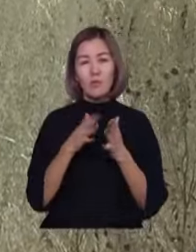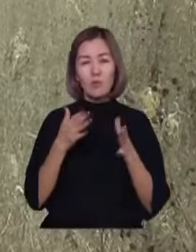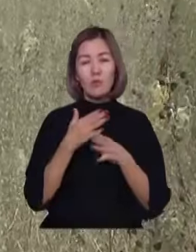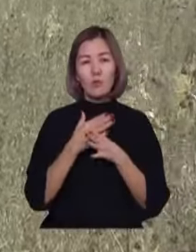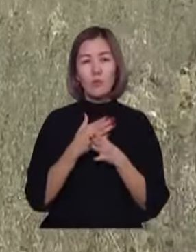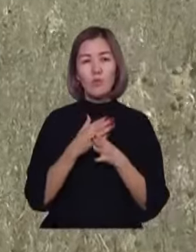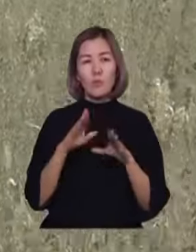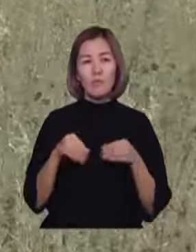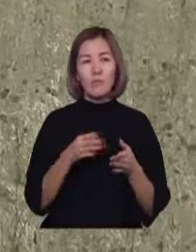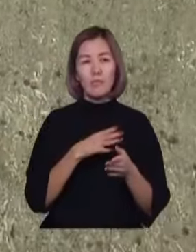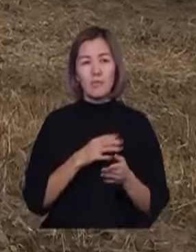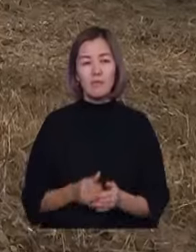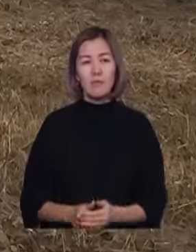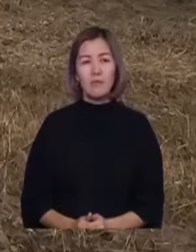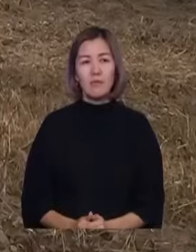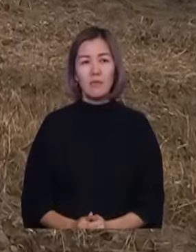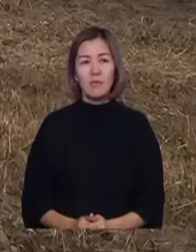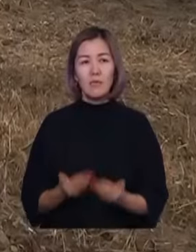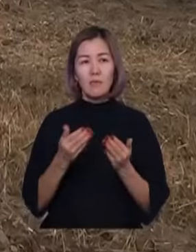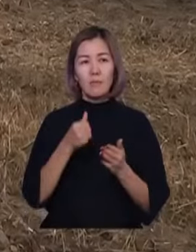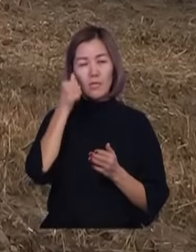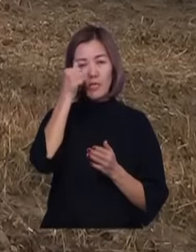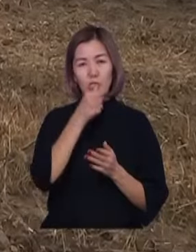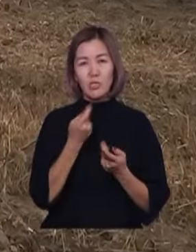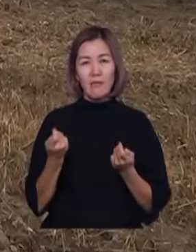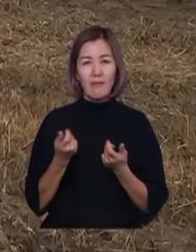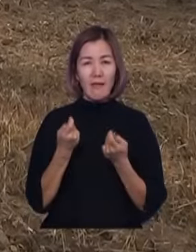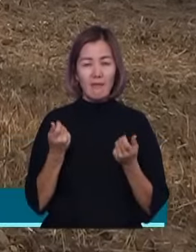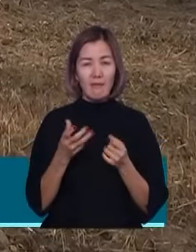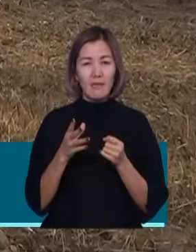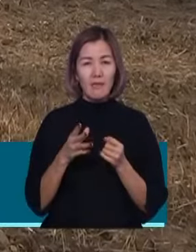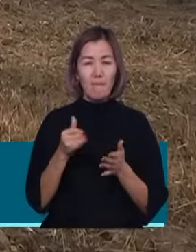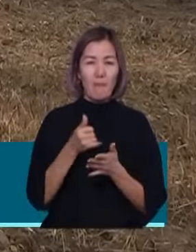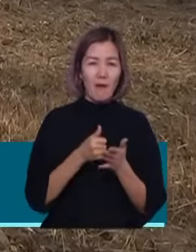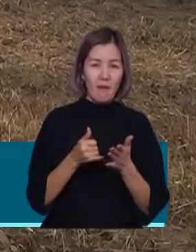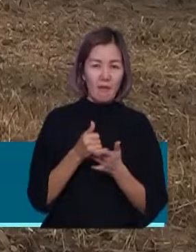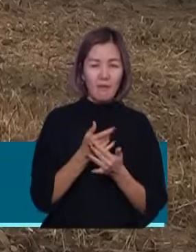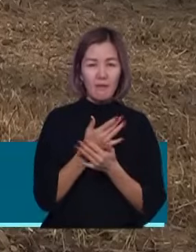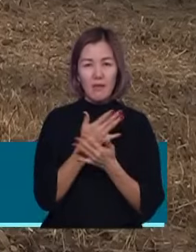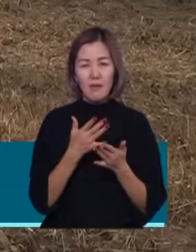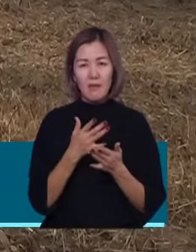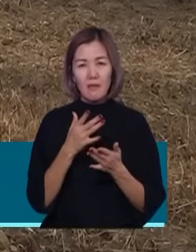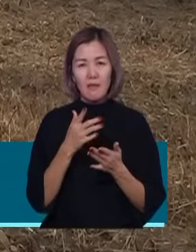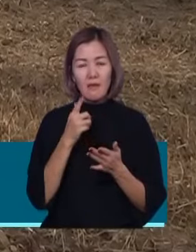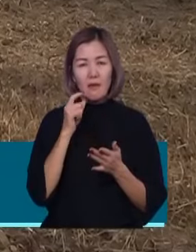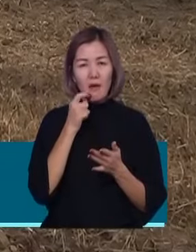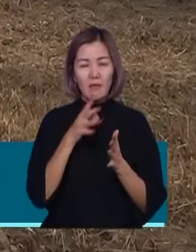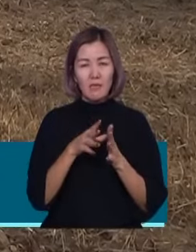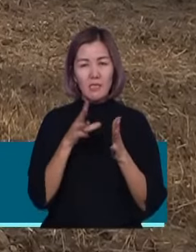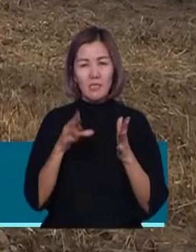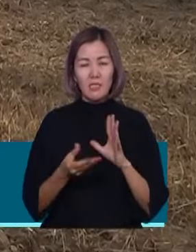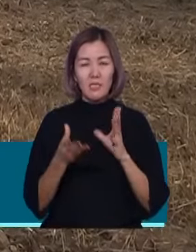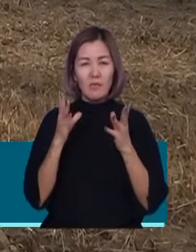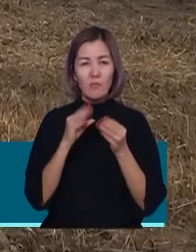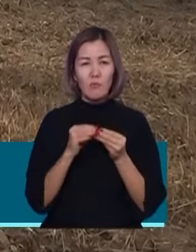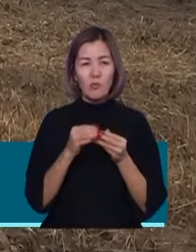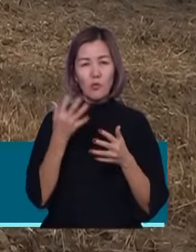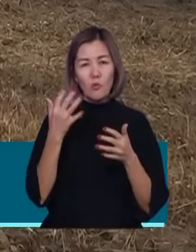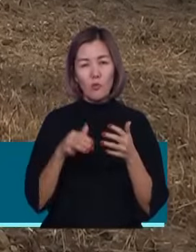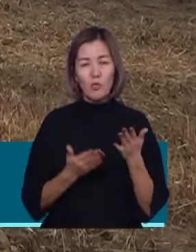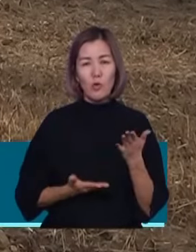көмек көрсетіліп жатыр. Биылғы жылы дәнді дақылдар болсын, майлы дақылдар болсын, қант қылшасы болсын, аудан бойынша